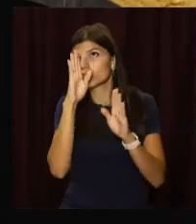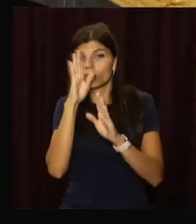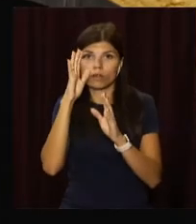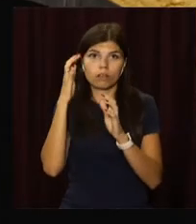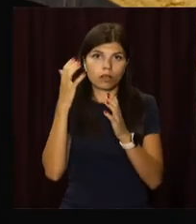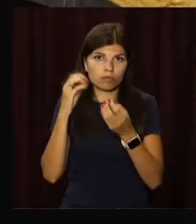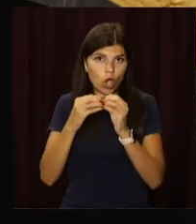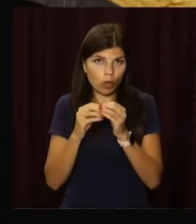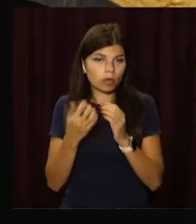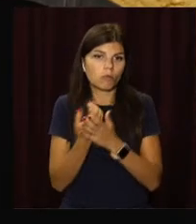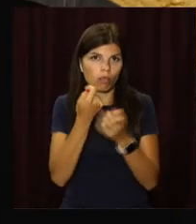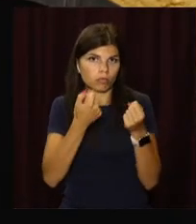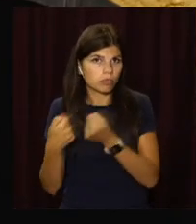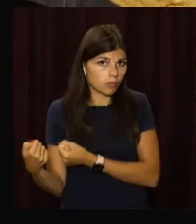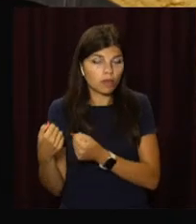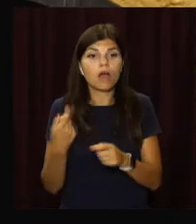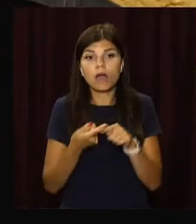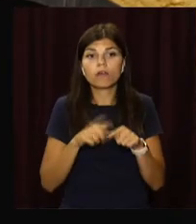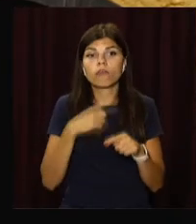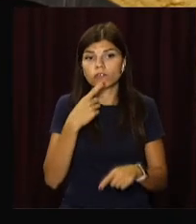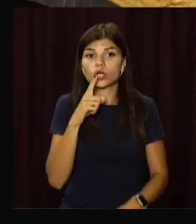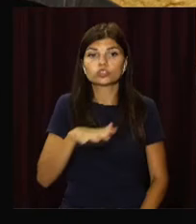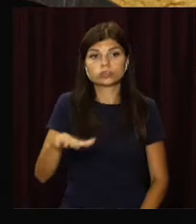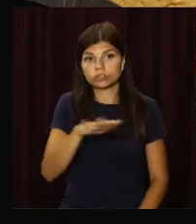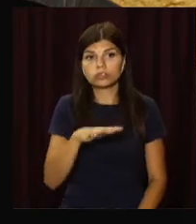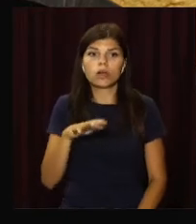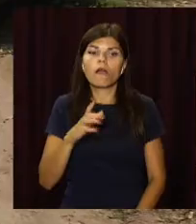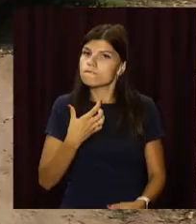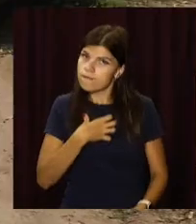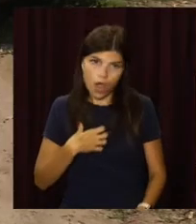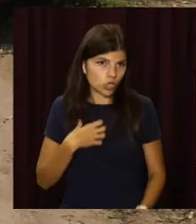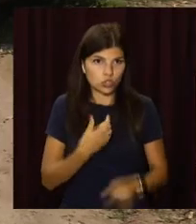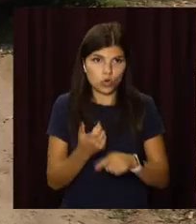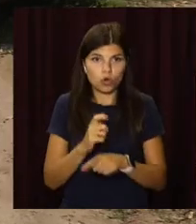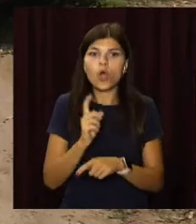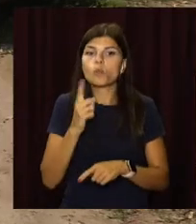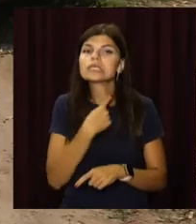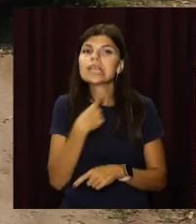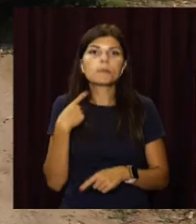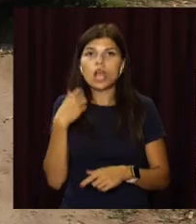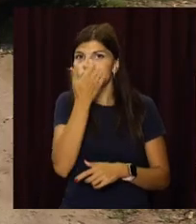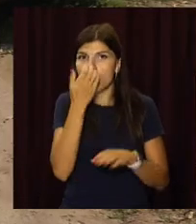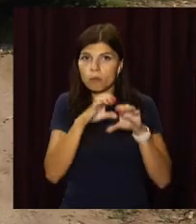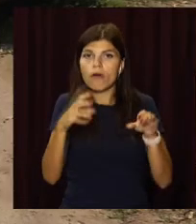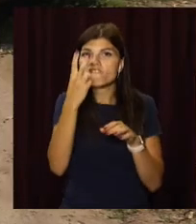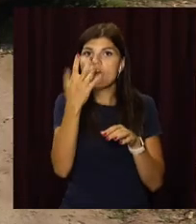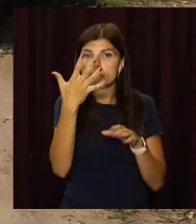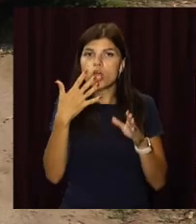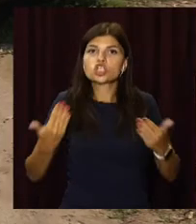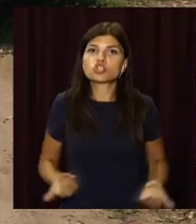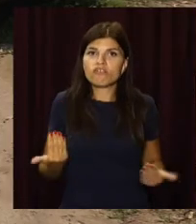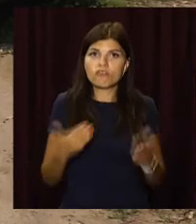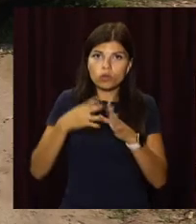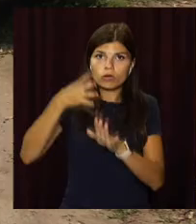ділянка, кажуть комунальники, стратегічно важлива, бо забезпечує теплом 25 житлових будинків, дитсадок та школу. Тож